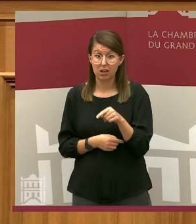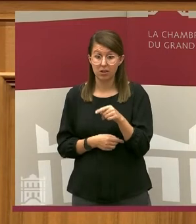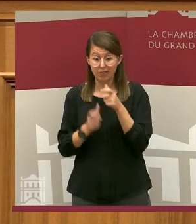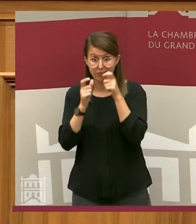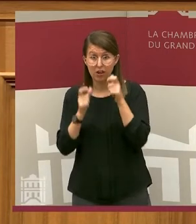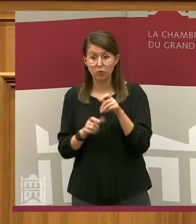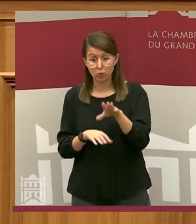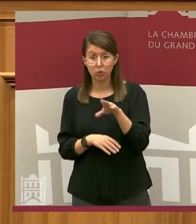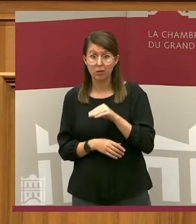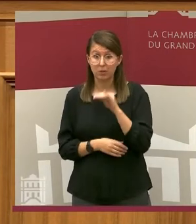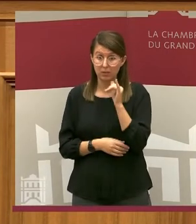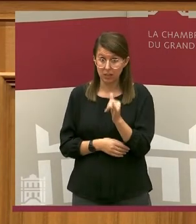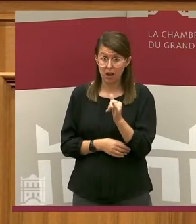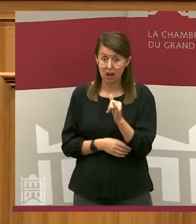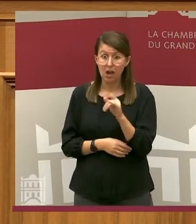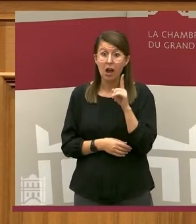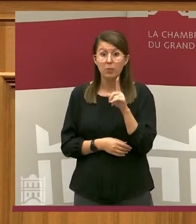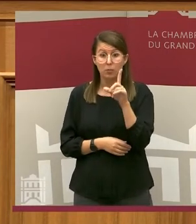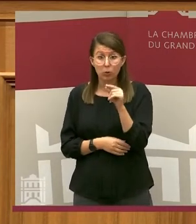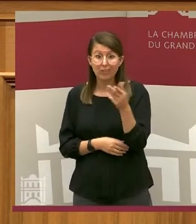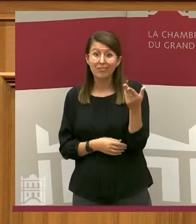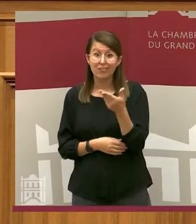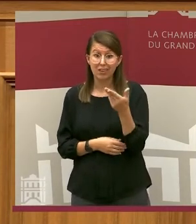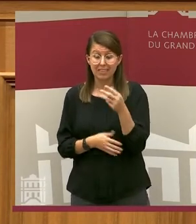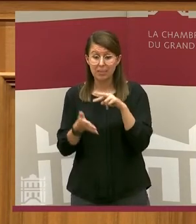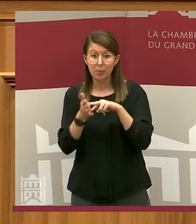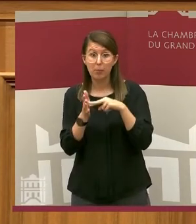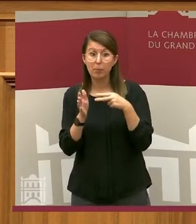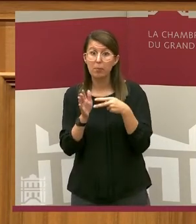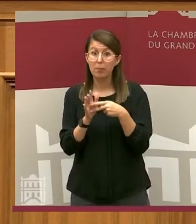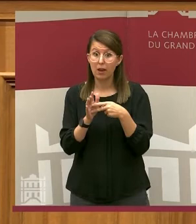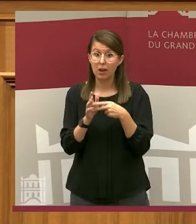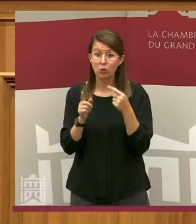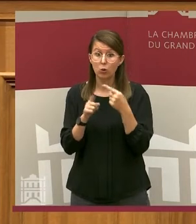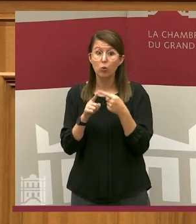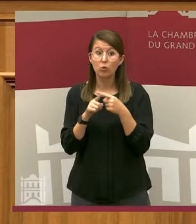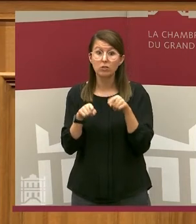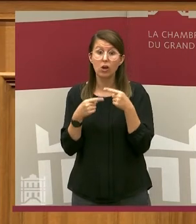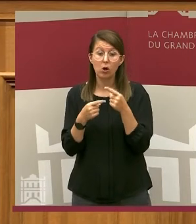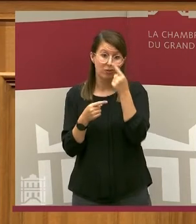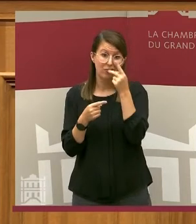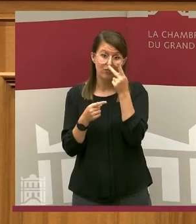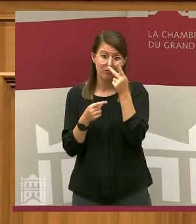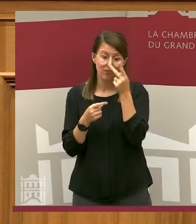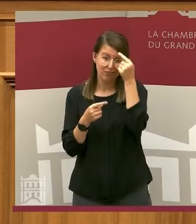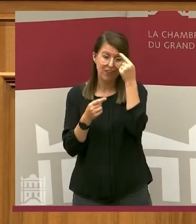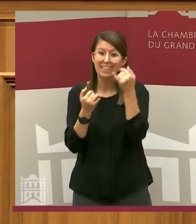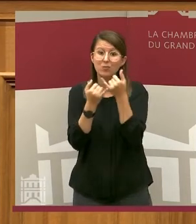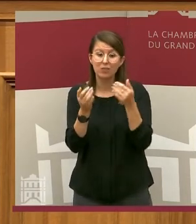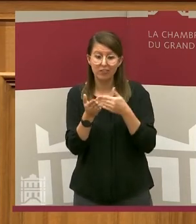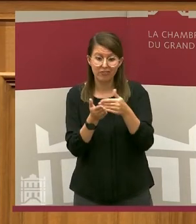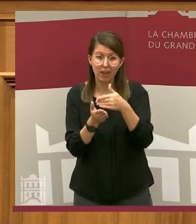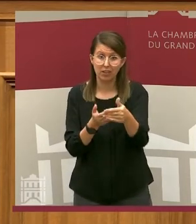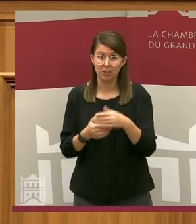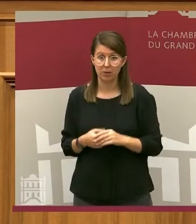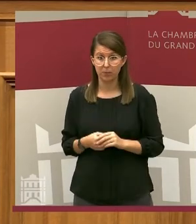Verantwortung überholen bedeutet auch, dass den Plan an den Kompass hat. Wir Piraten haben in diesem